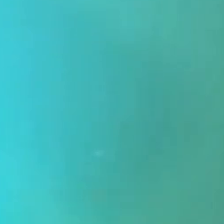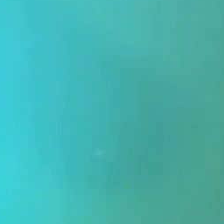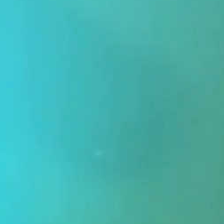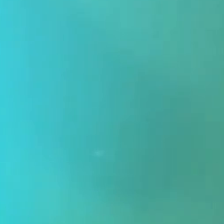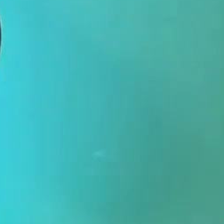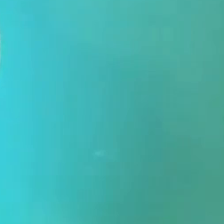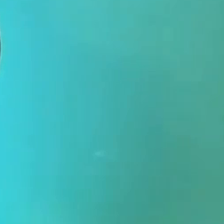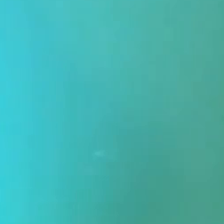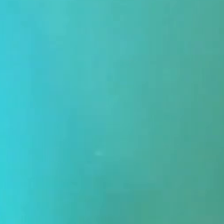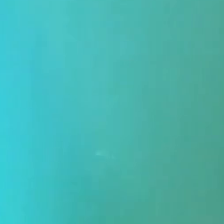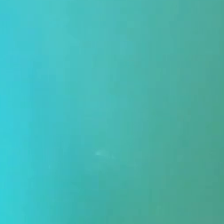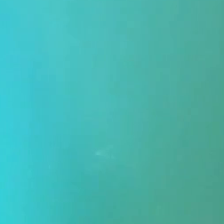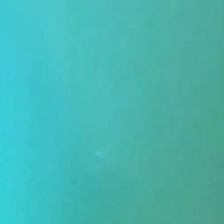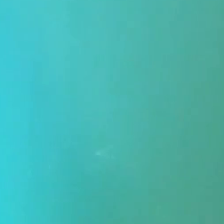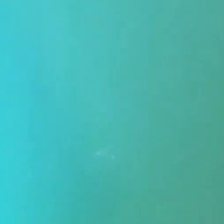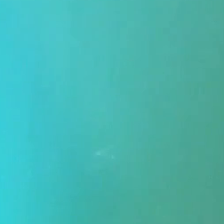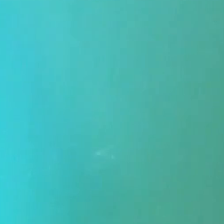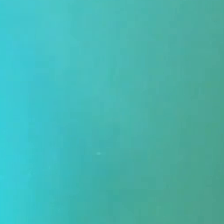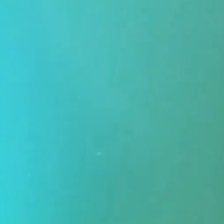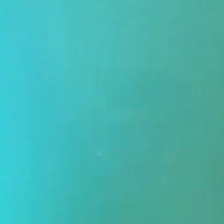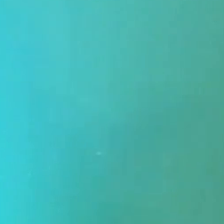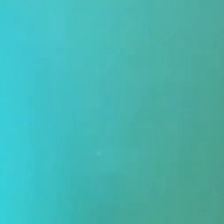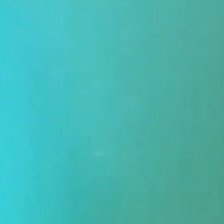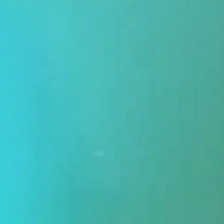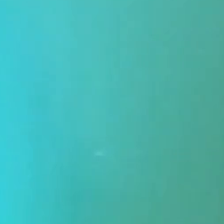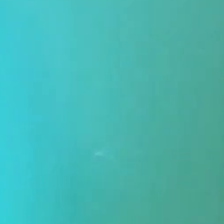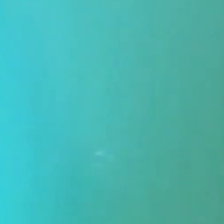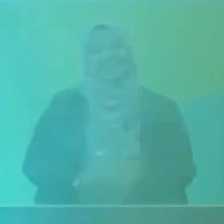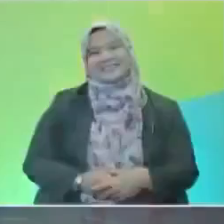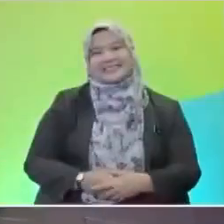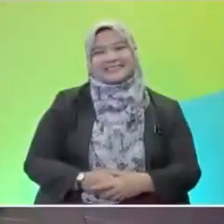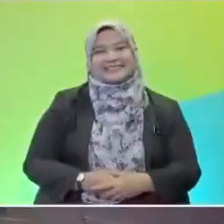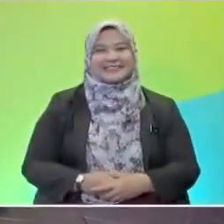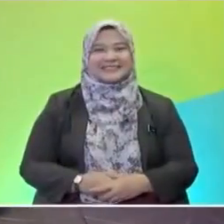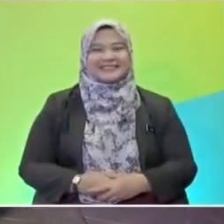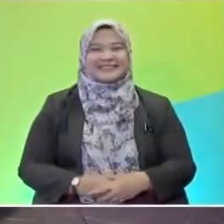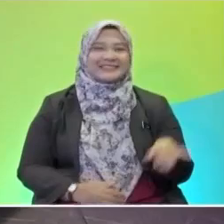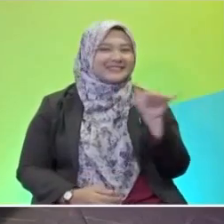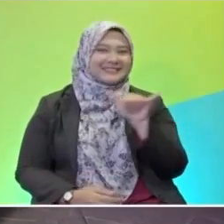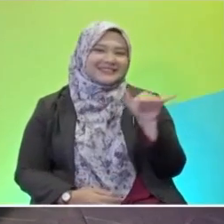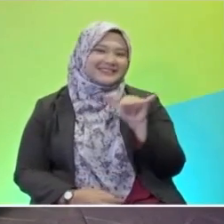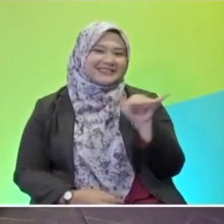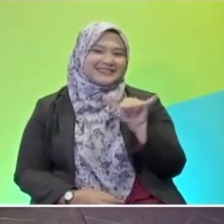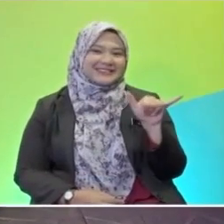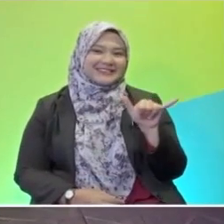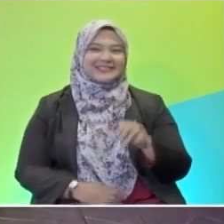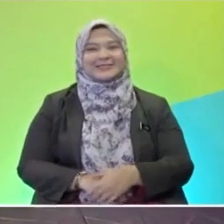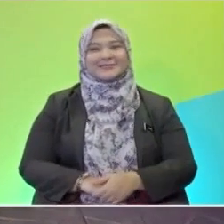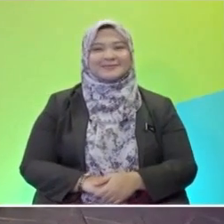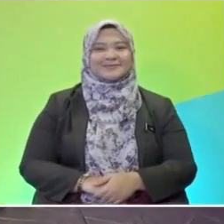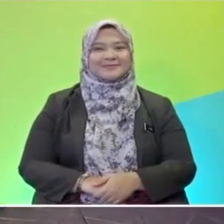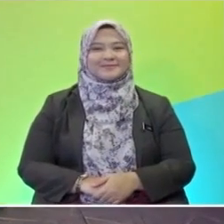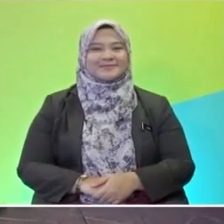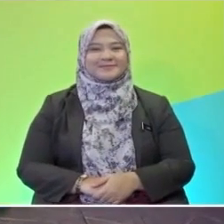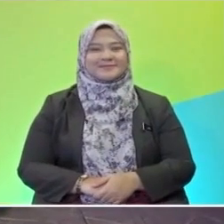Kuala Lumpur sehat alhamdulillah Terima kasih kami bersama kami untuk episode hari ini